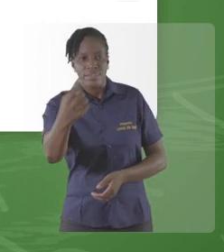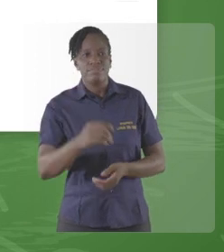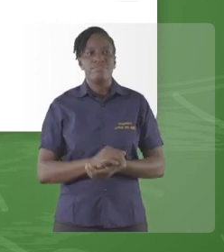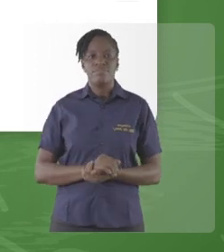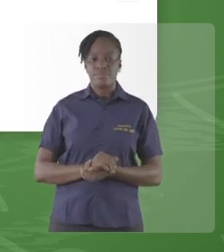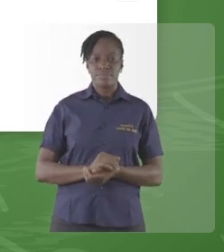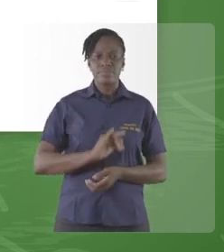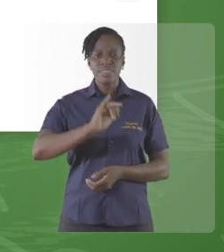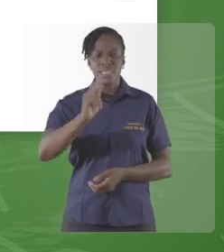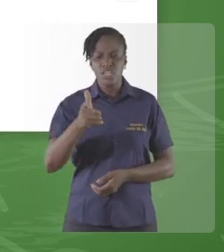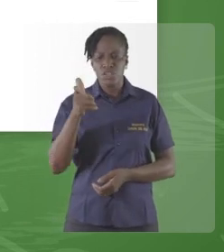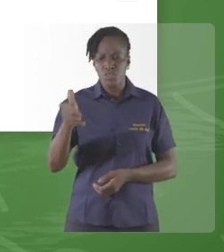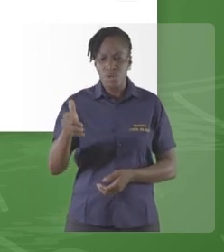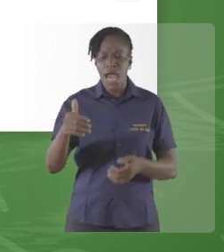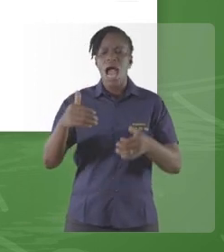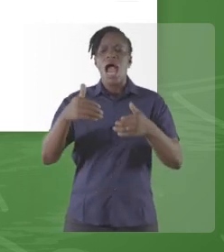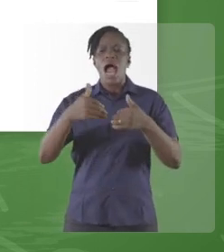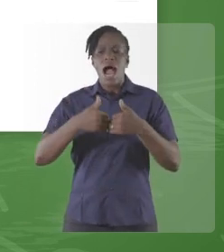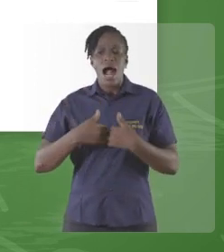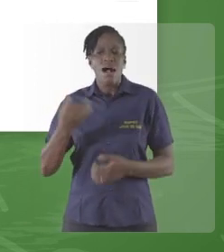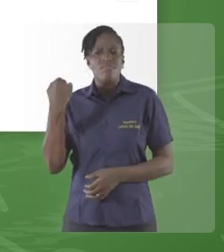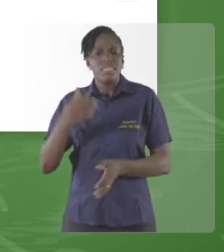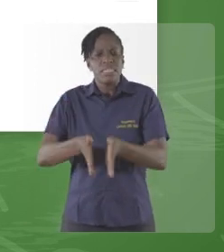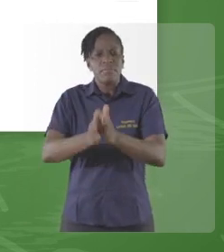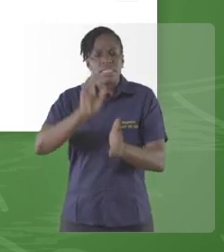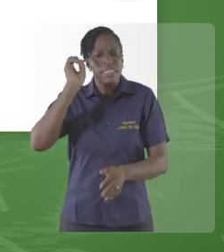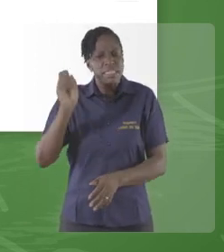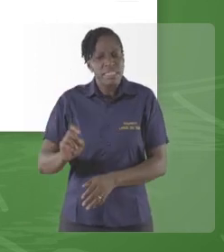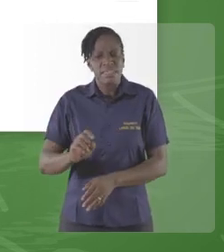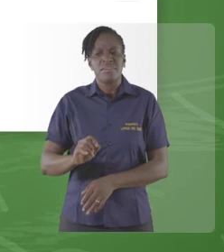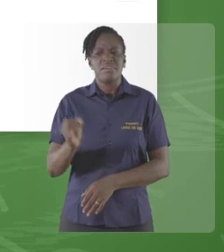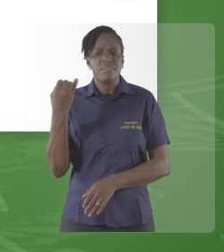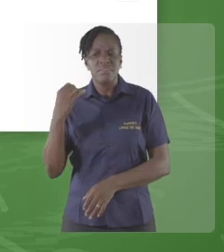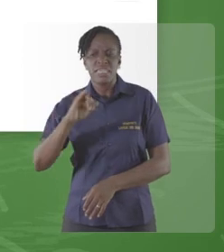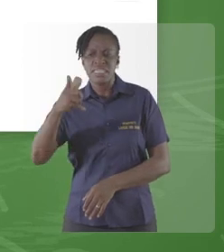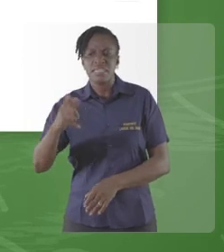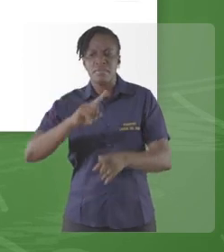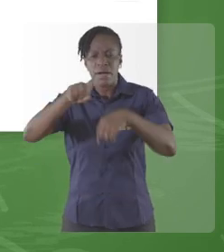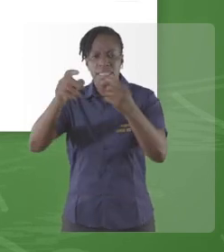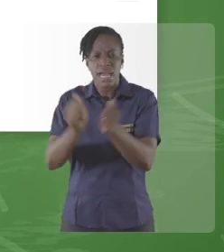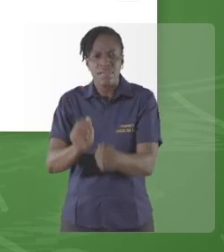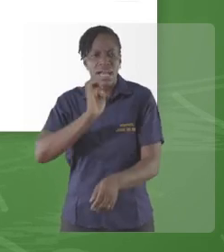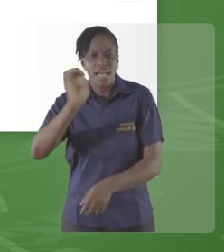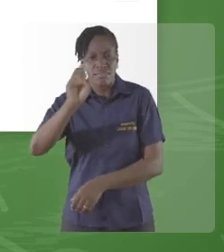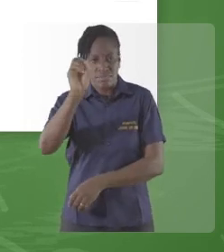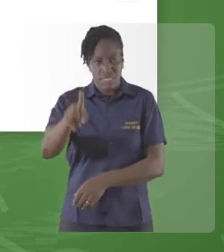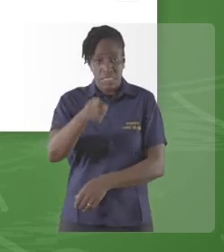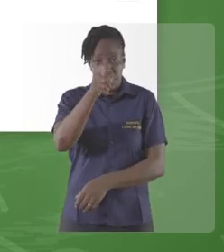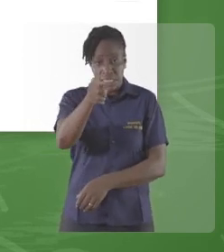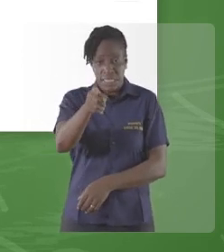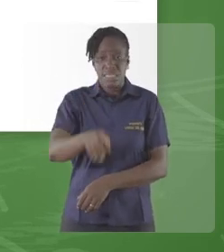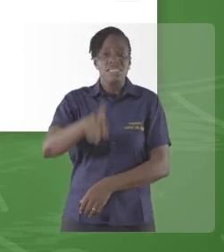P1. Il lui avait demandé. Devait-il partir avec elle? Nous avons ici